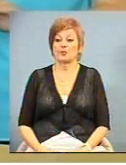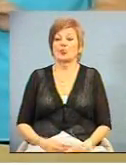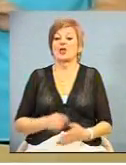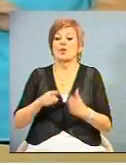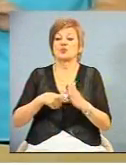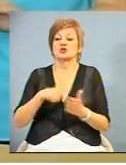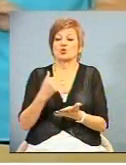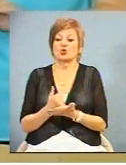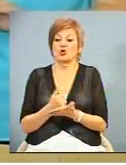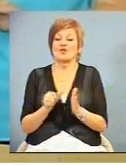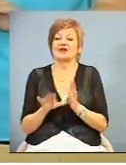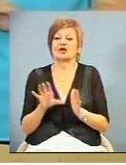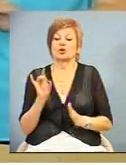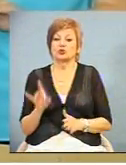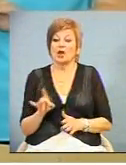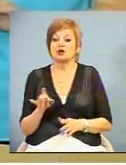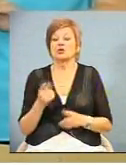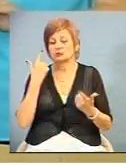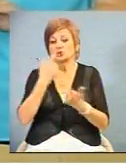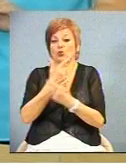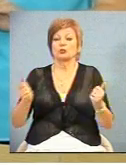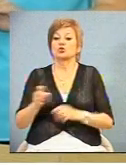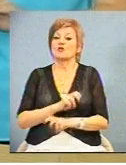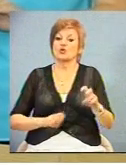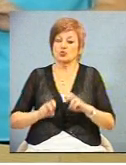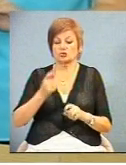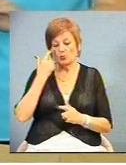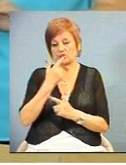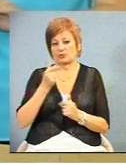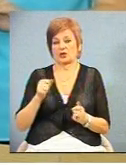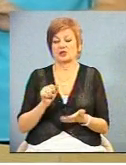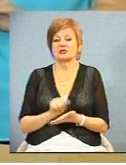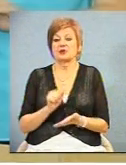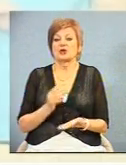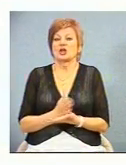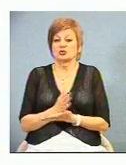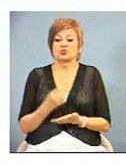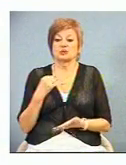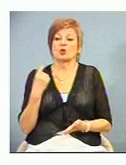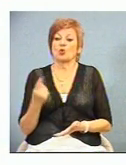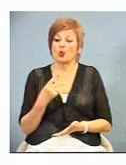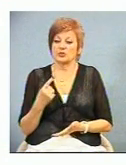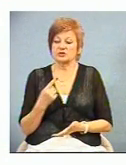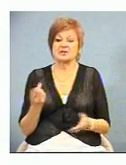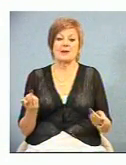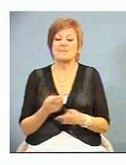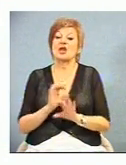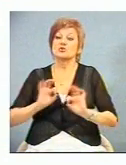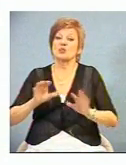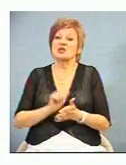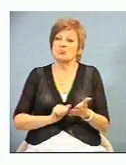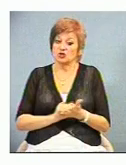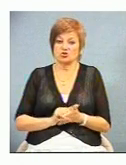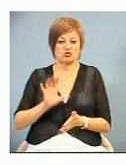Міського голову Енергодара Павла Музику оголошено в розшук. Про це повідомили у прес-службі прокуратури Запорізької області. Без пояснення причин він